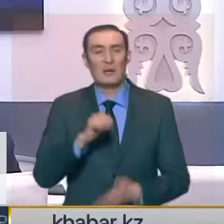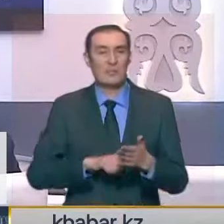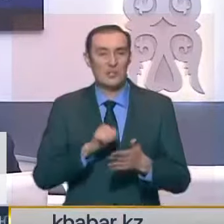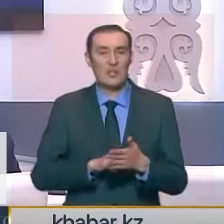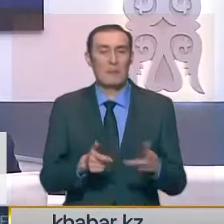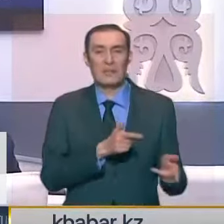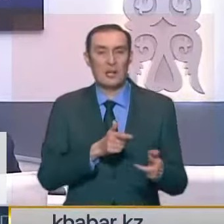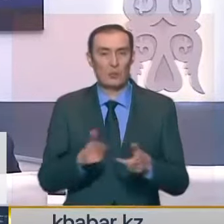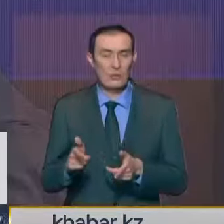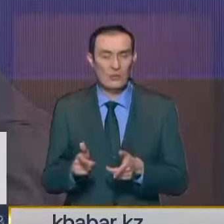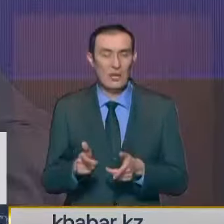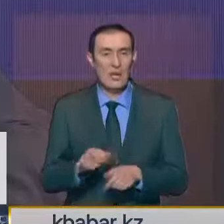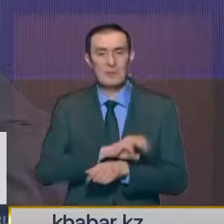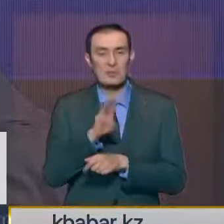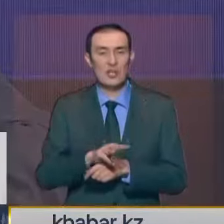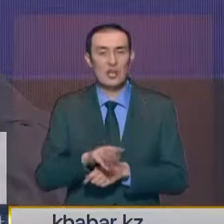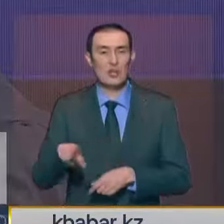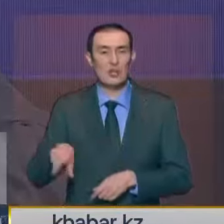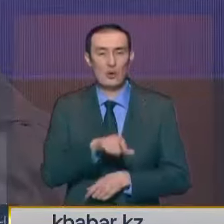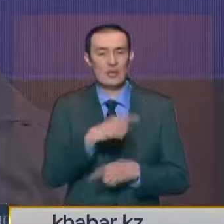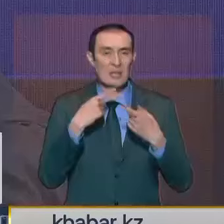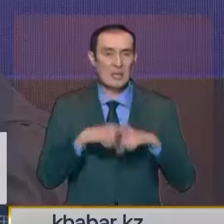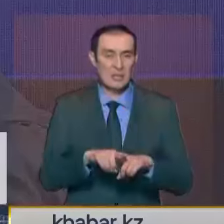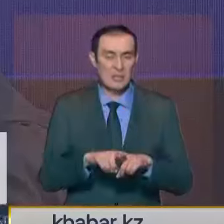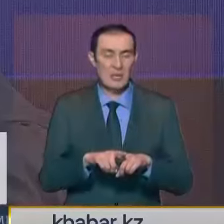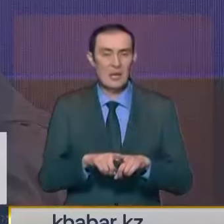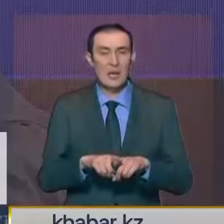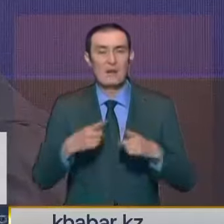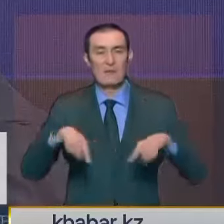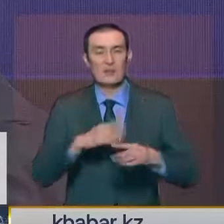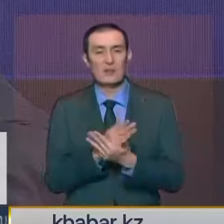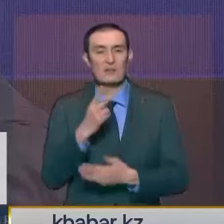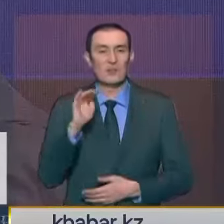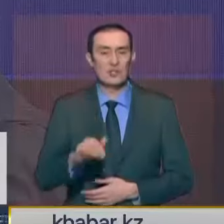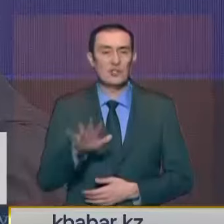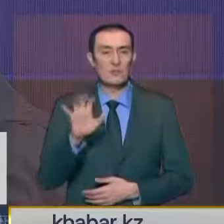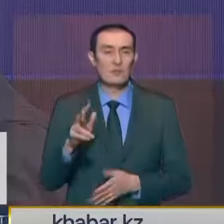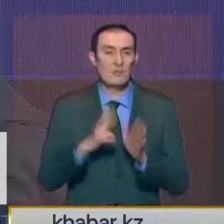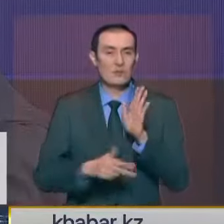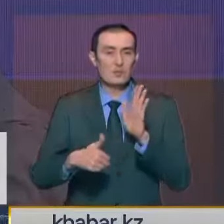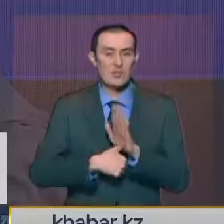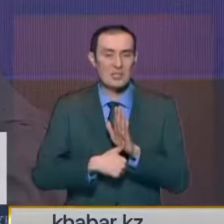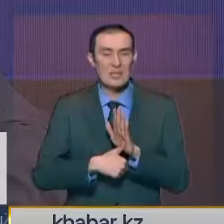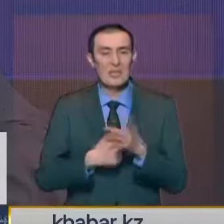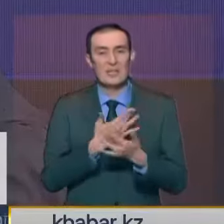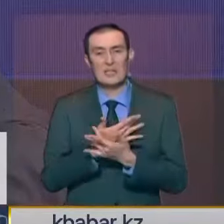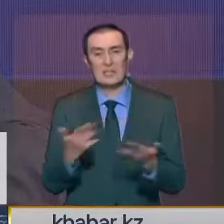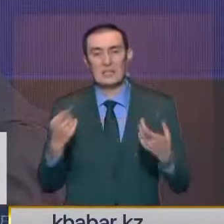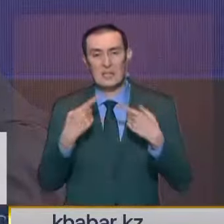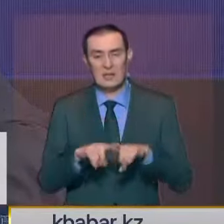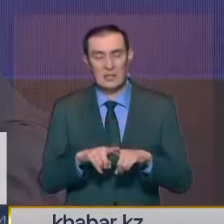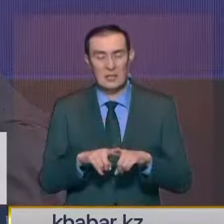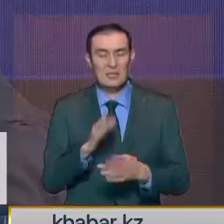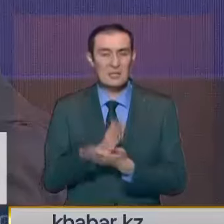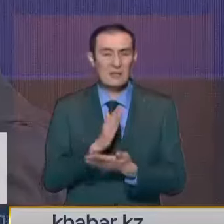подготовки являтся обеспечение дорожной техники в парке ток сервис насчитывается 2586 единиц техники